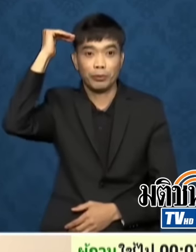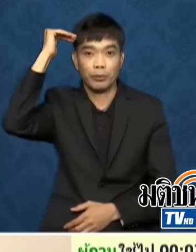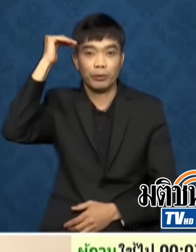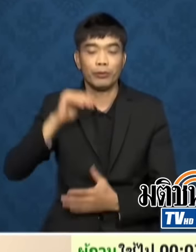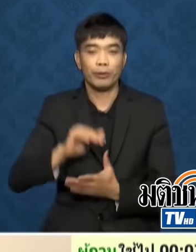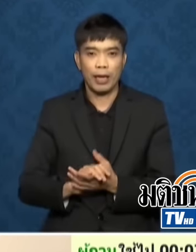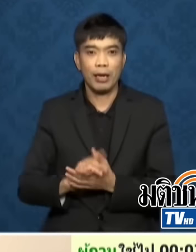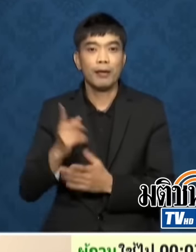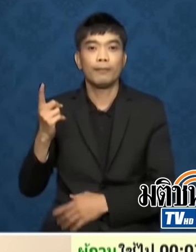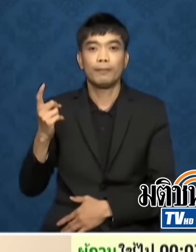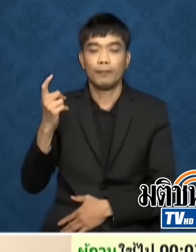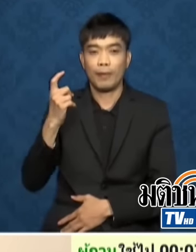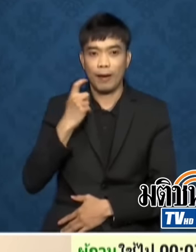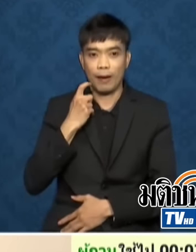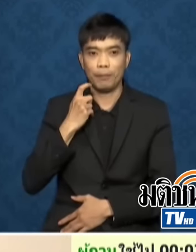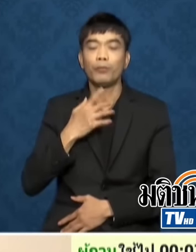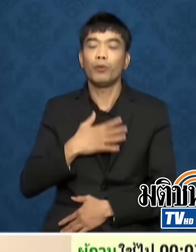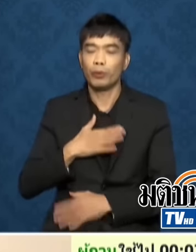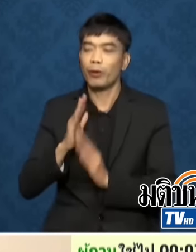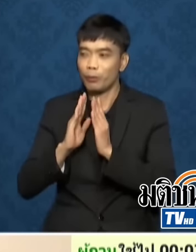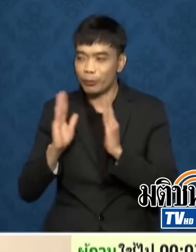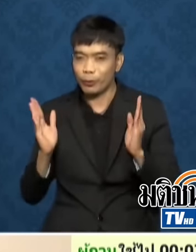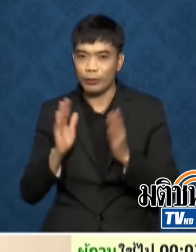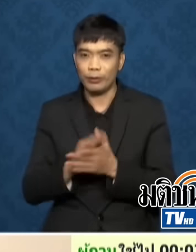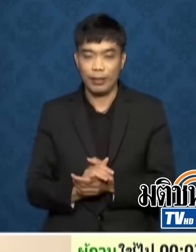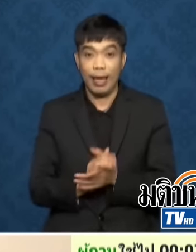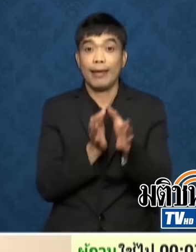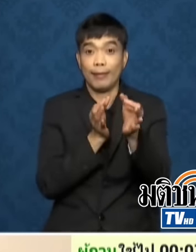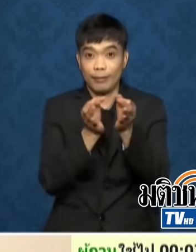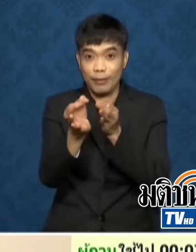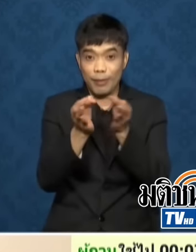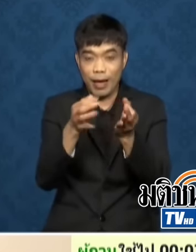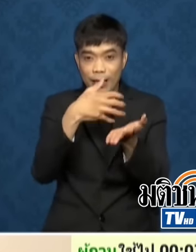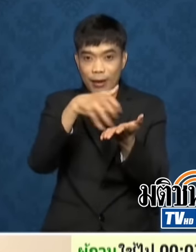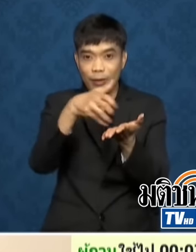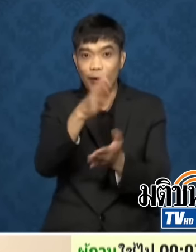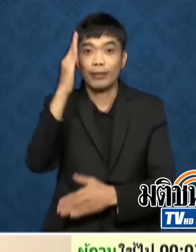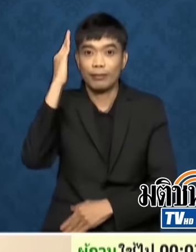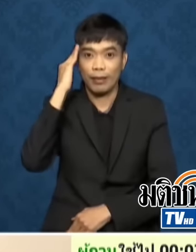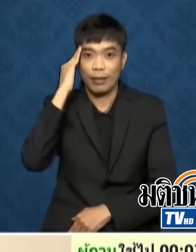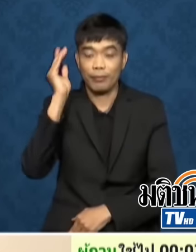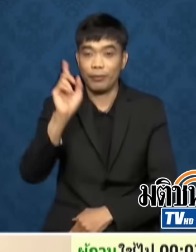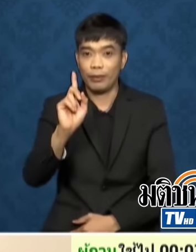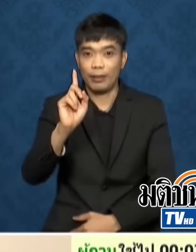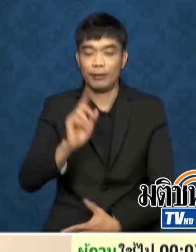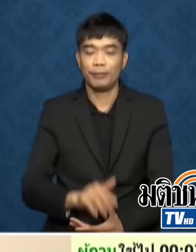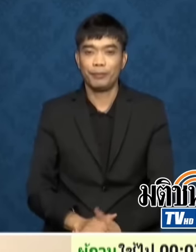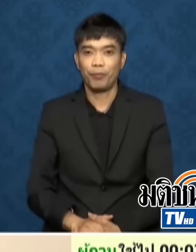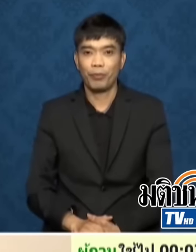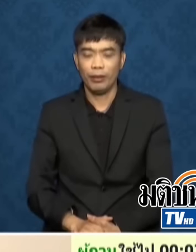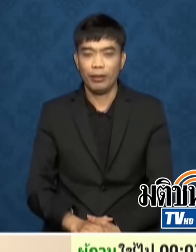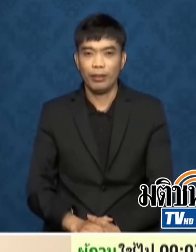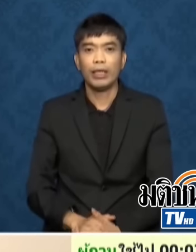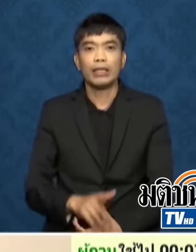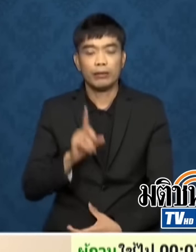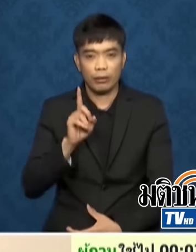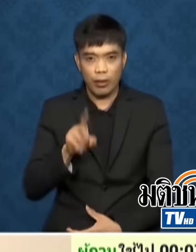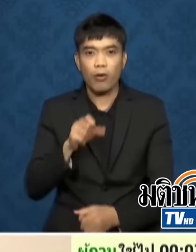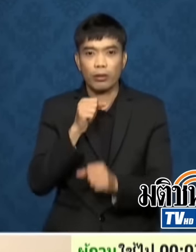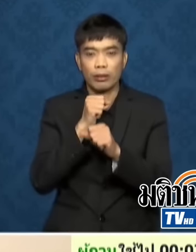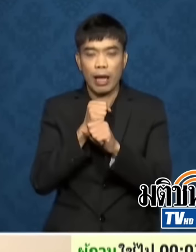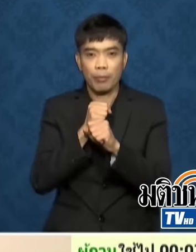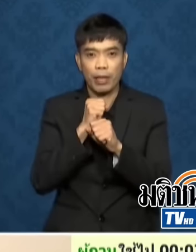ได้ตั้งคำถามและผมก็อยากเรียนกับสมาชิกว่าเราควรทำความจริงให้ปร